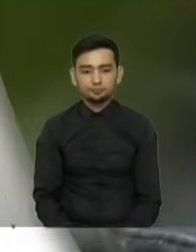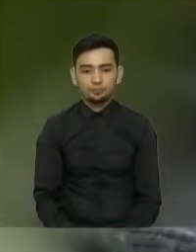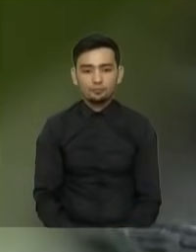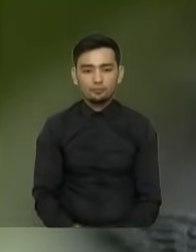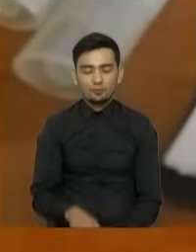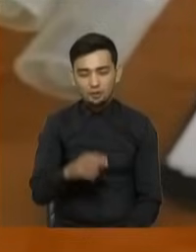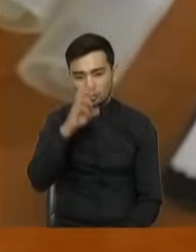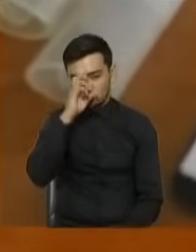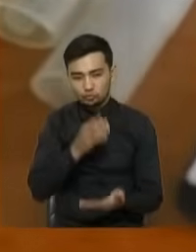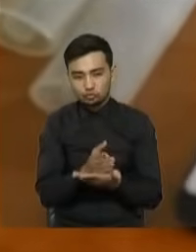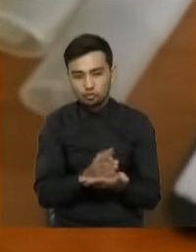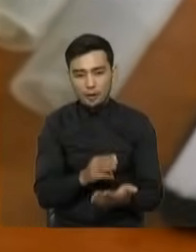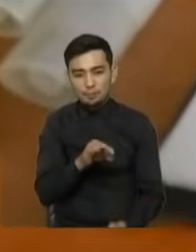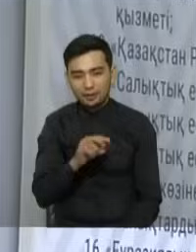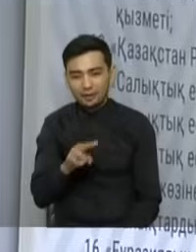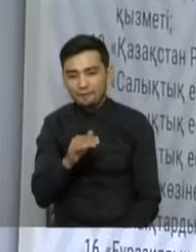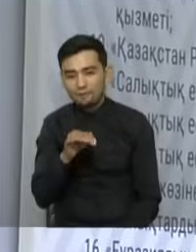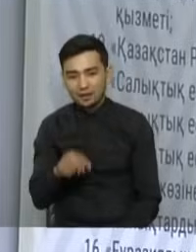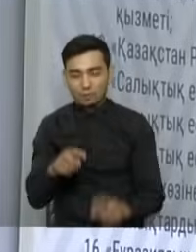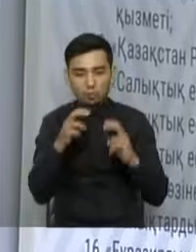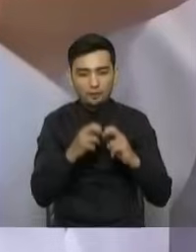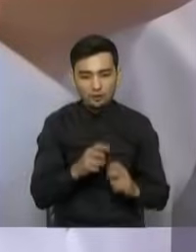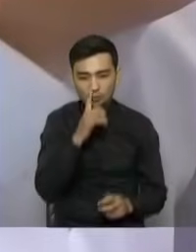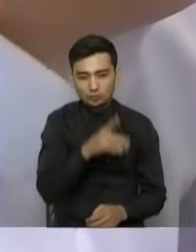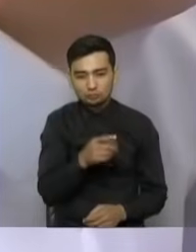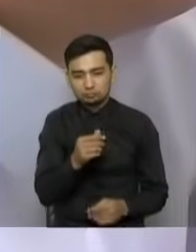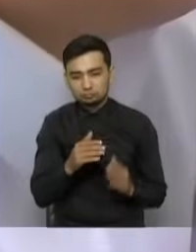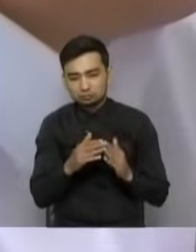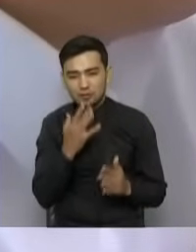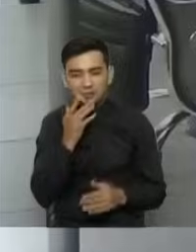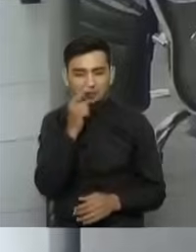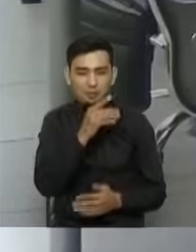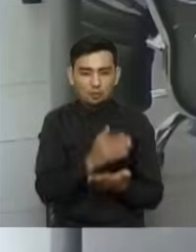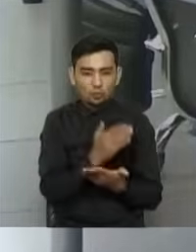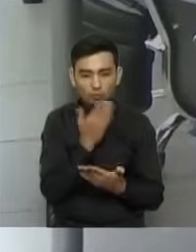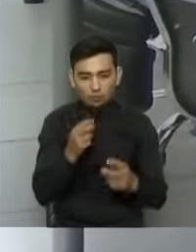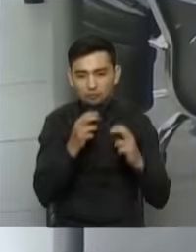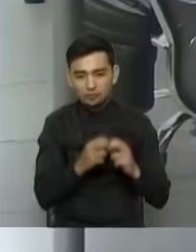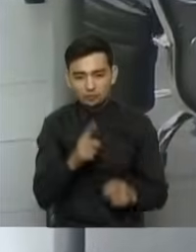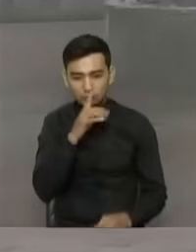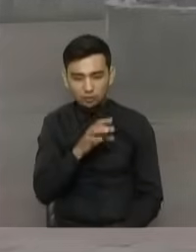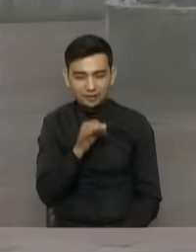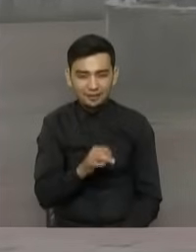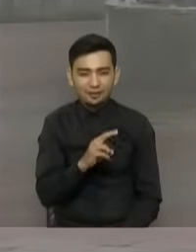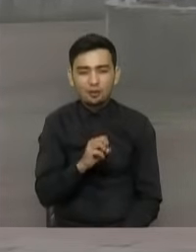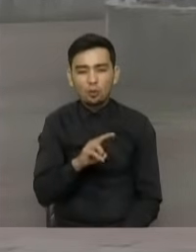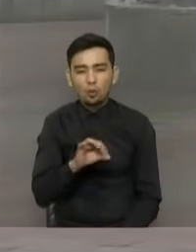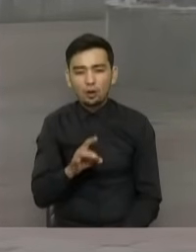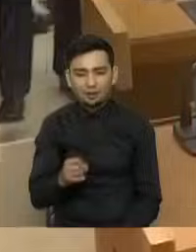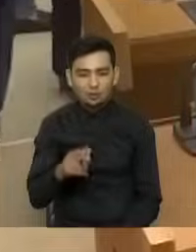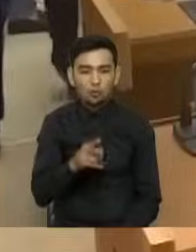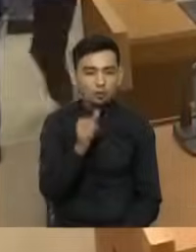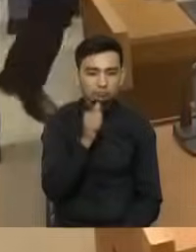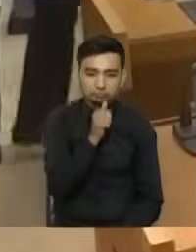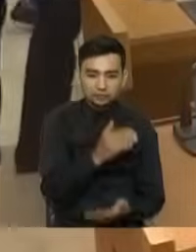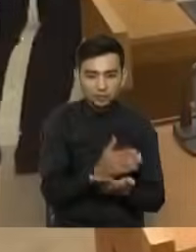Кого из госслужащих Минфин не будет проверять на наличие имущества за рубежом? Каковы первые итоги декларирования? Утаил ли кто-то